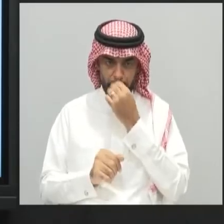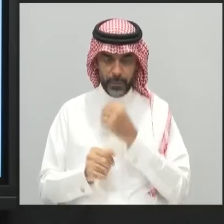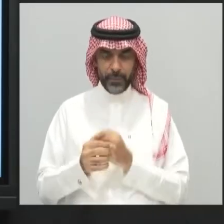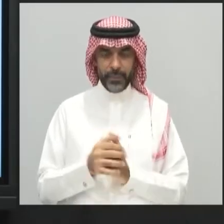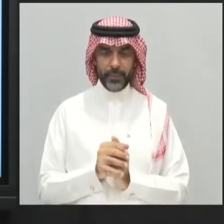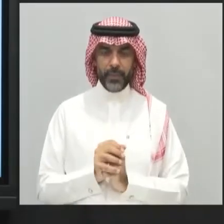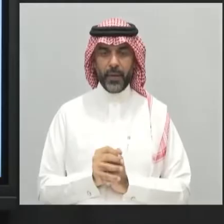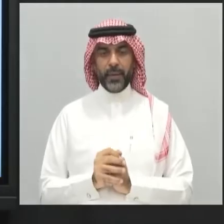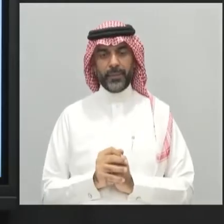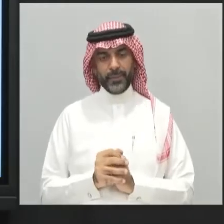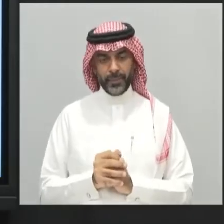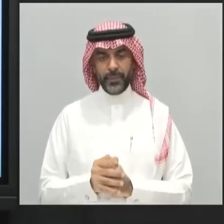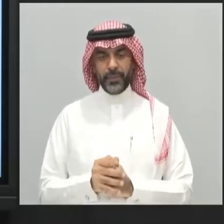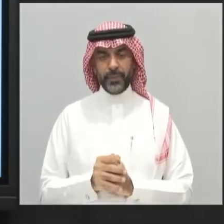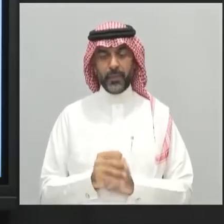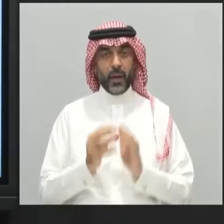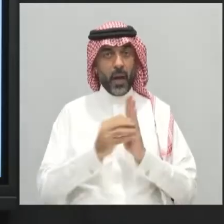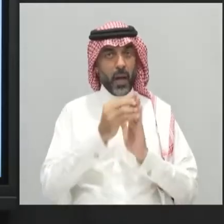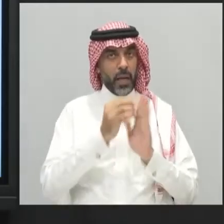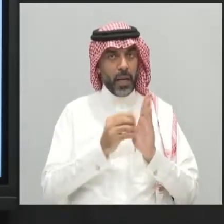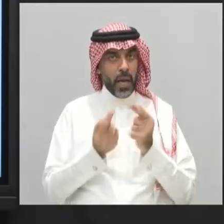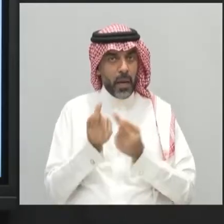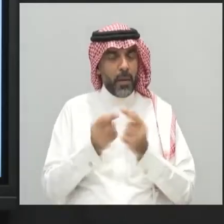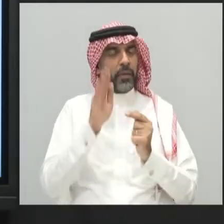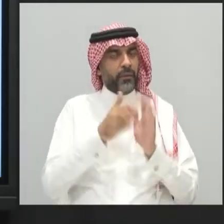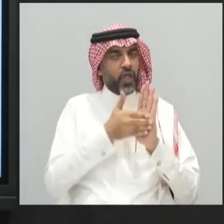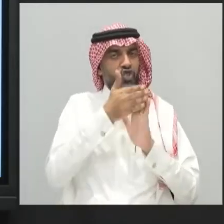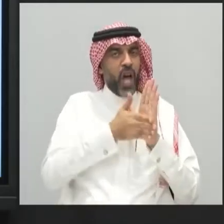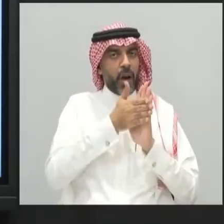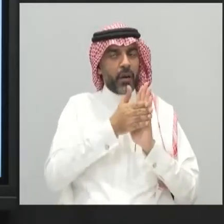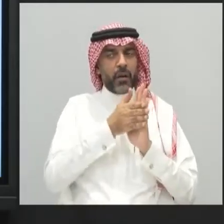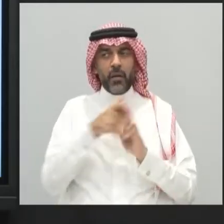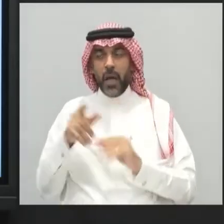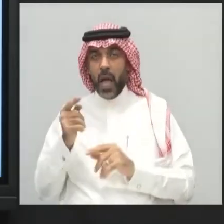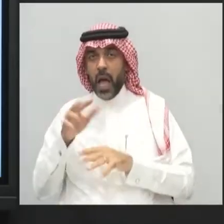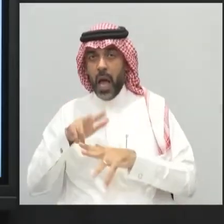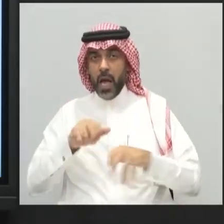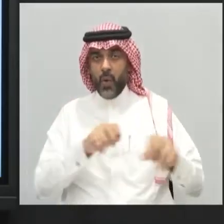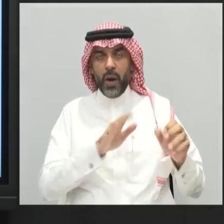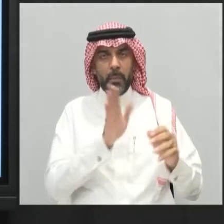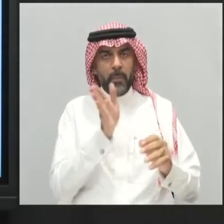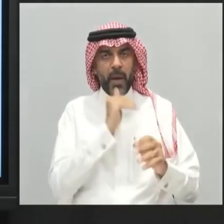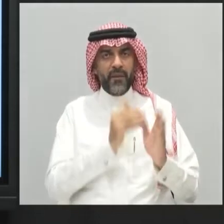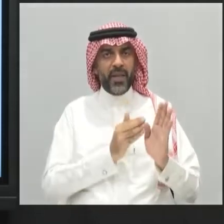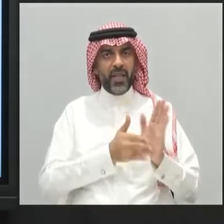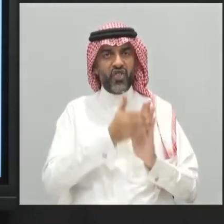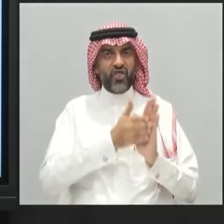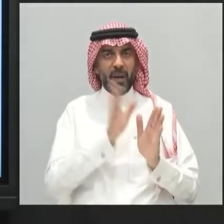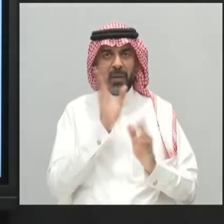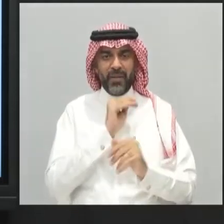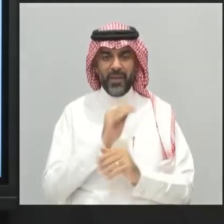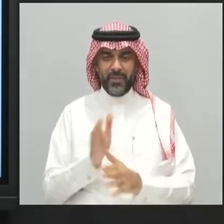الجدار الخلوي بعكس الخليه النباتيه التي تمتلك جدار خلوي يتكون من ماده